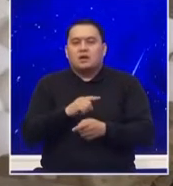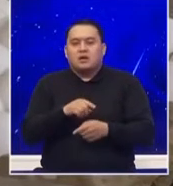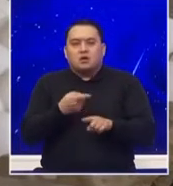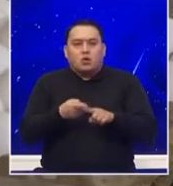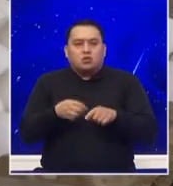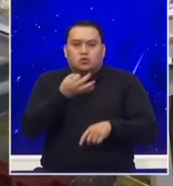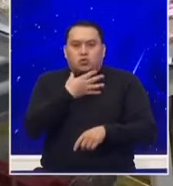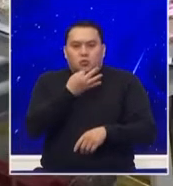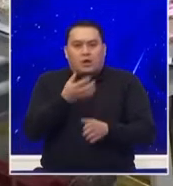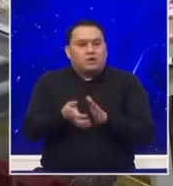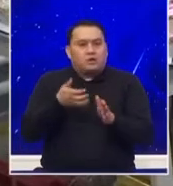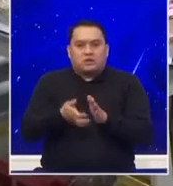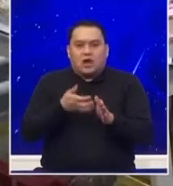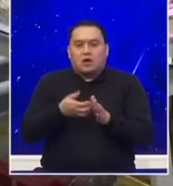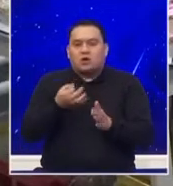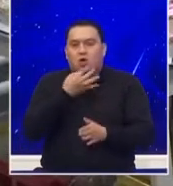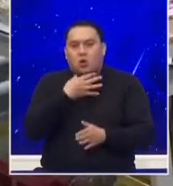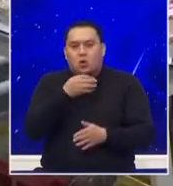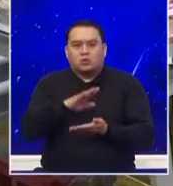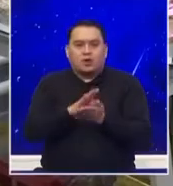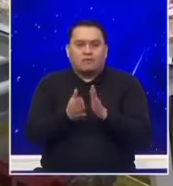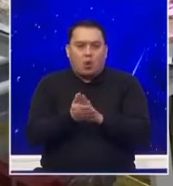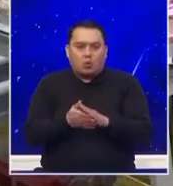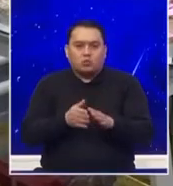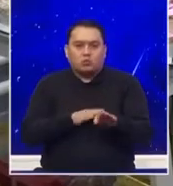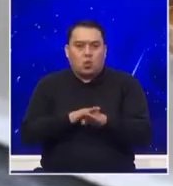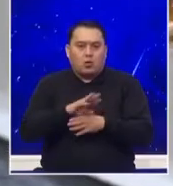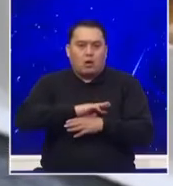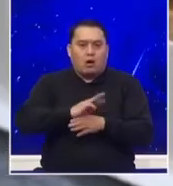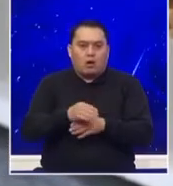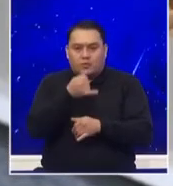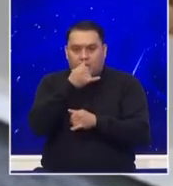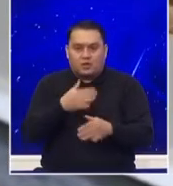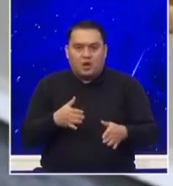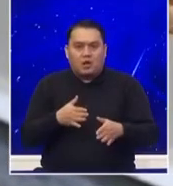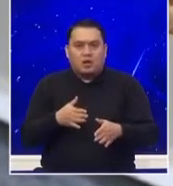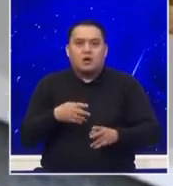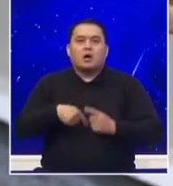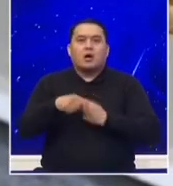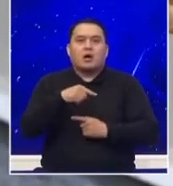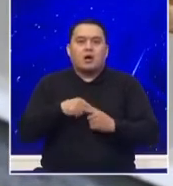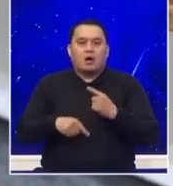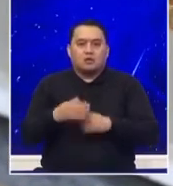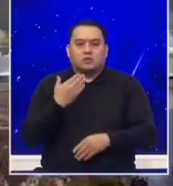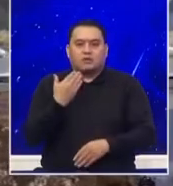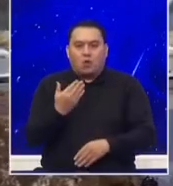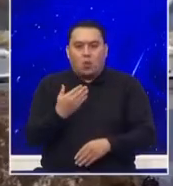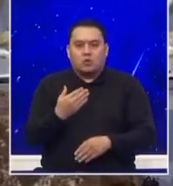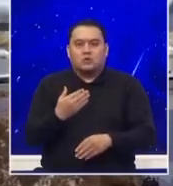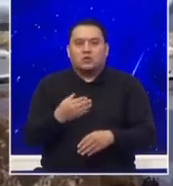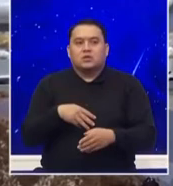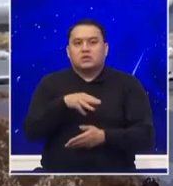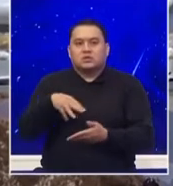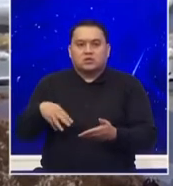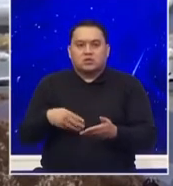нарықта жұмыртқа тапшы. Құс фабрикалары шарттасқан серіктестерін тол қамтамасыз ете алмай отыр. Бірі кәсіпкер Елена Сорокина. Кондитерлік